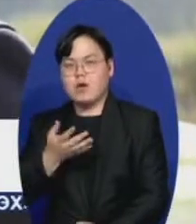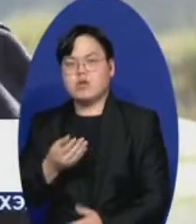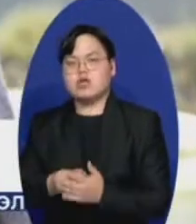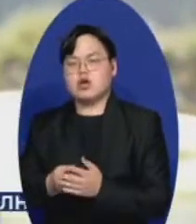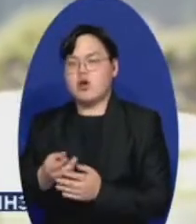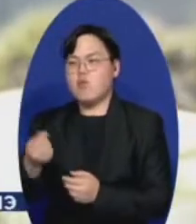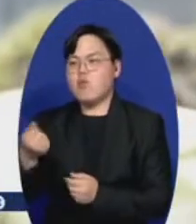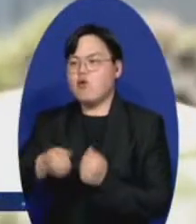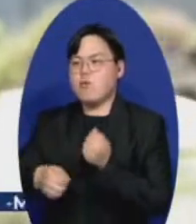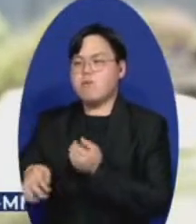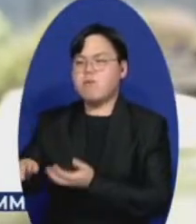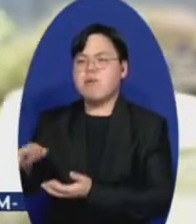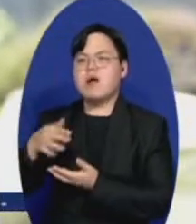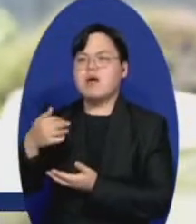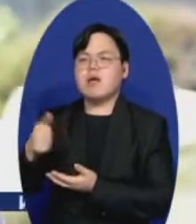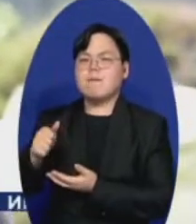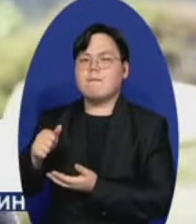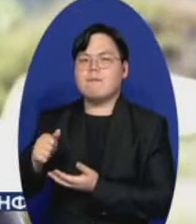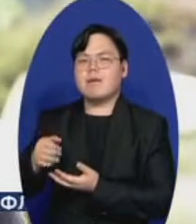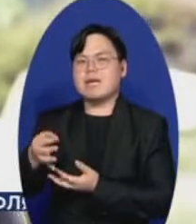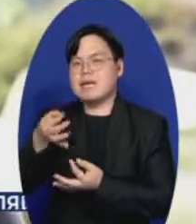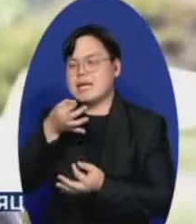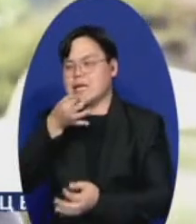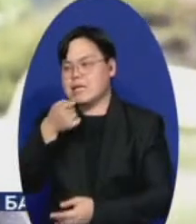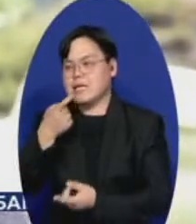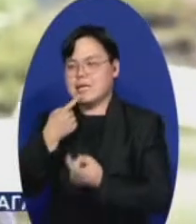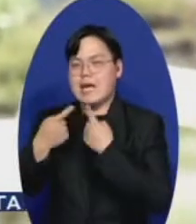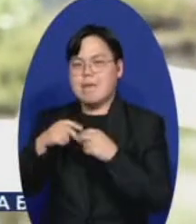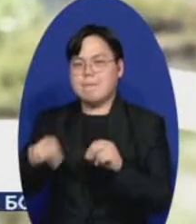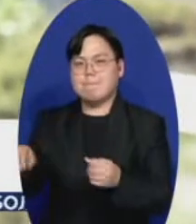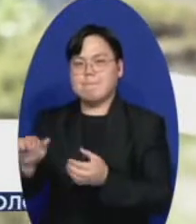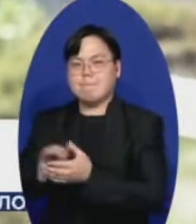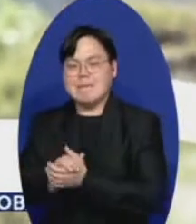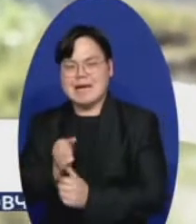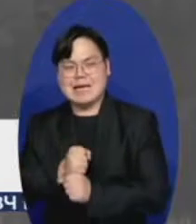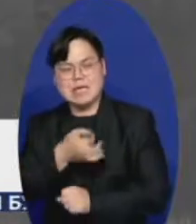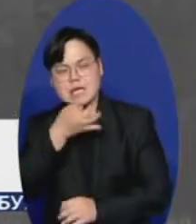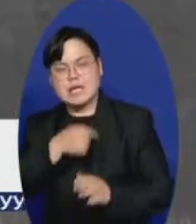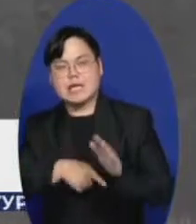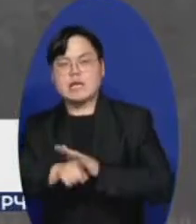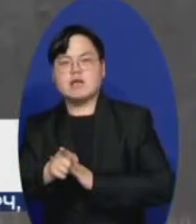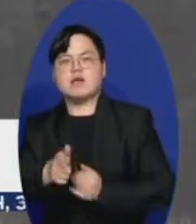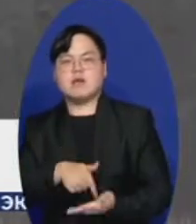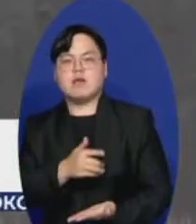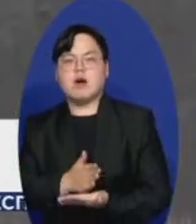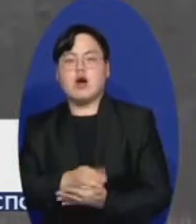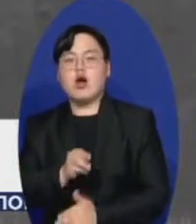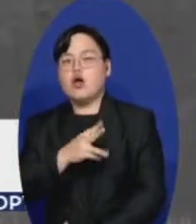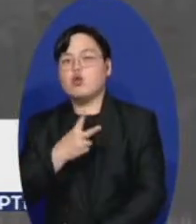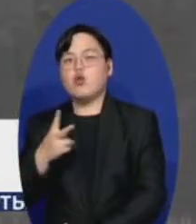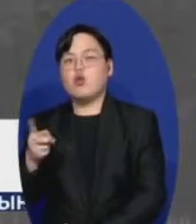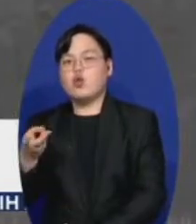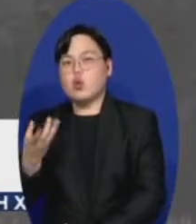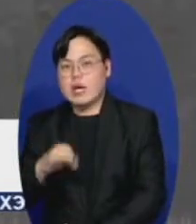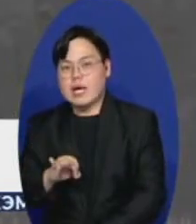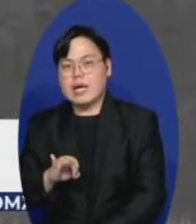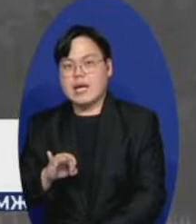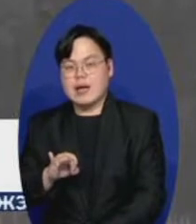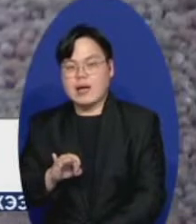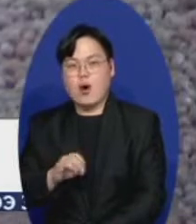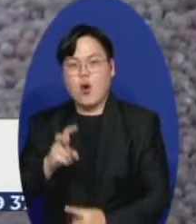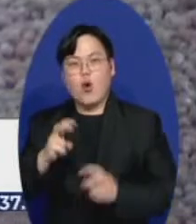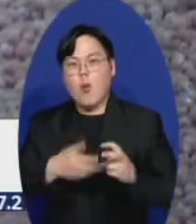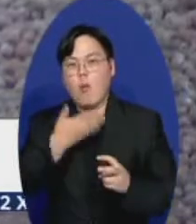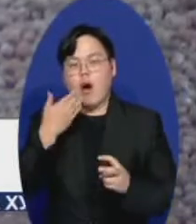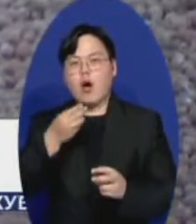ерөөхдөө хөрөнгө оруулагчдын хэцээ байдлаар бол одоо бас тохироод чинь юм уу ажлыг нэвлүүлэх. Түгээгээр нь байгалийн баялаг экспортлох